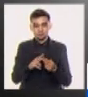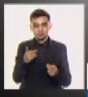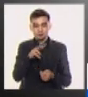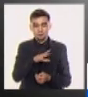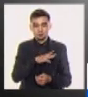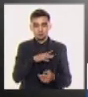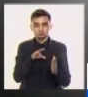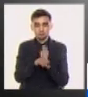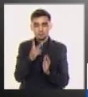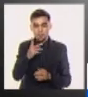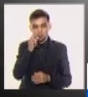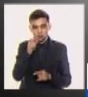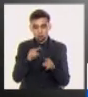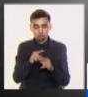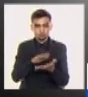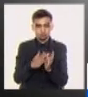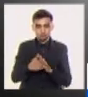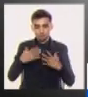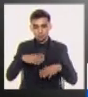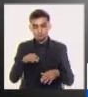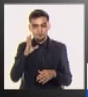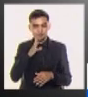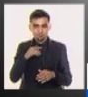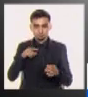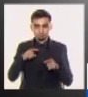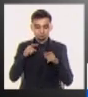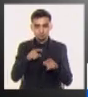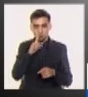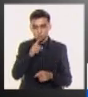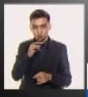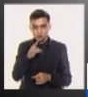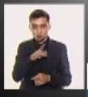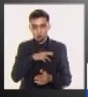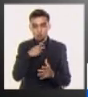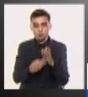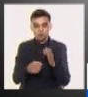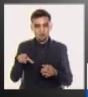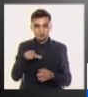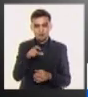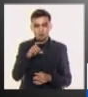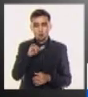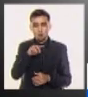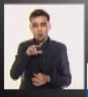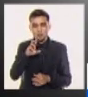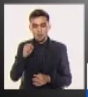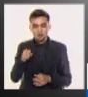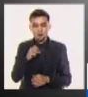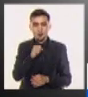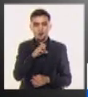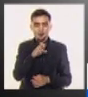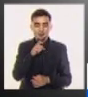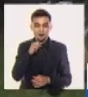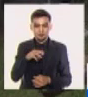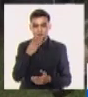Дело в том, что оба мужчины, не сговариваясь, бросились в воду спасать годовалого ребенка, упавшего в реку Ульба. Ахат Айдаров решил, что